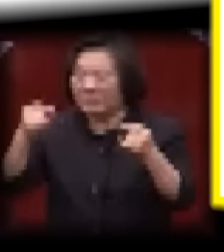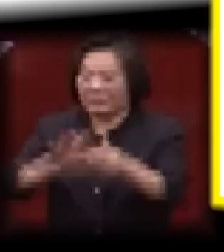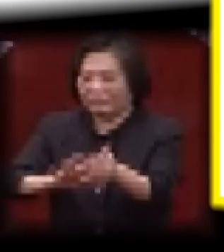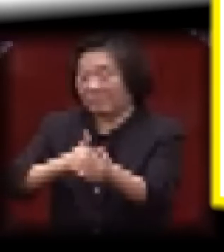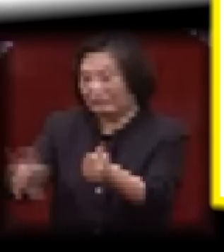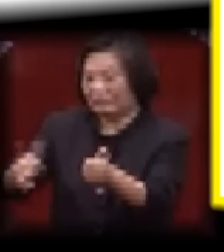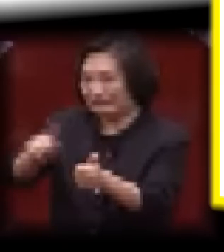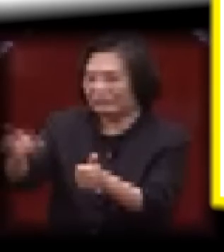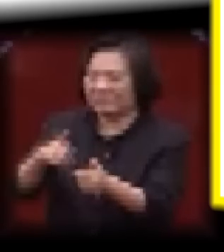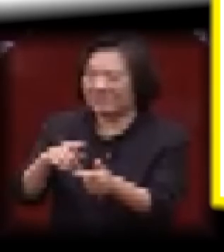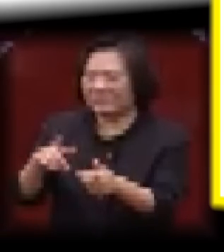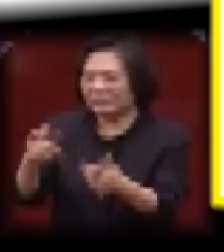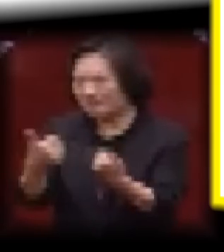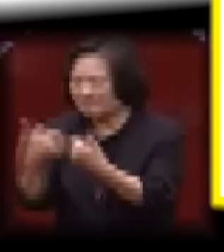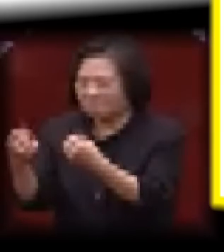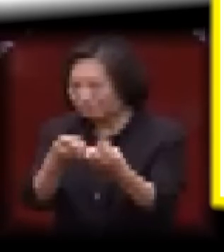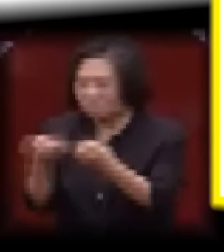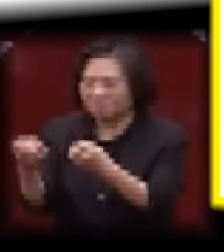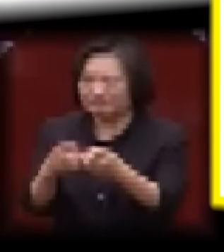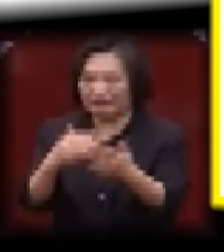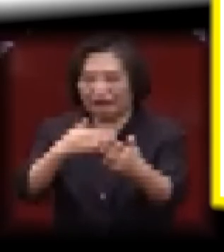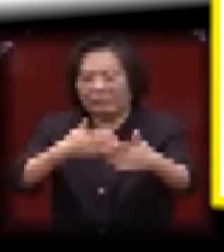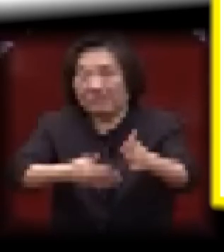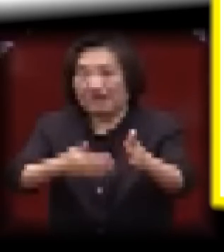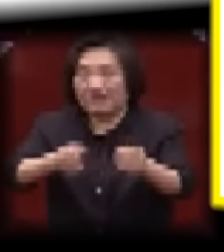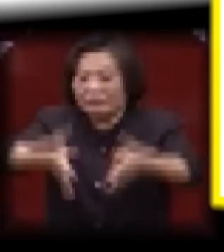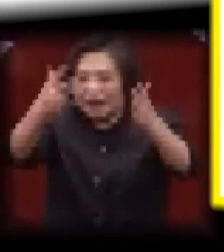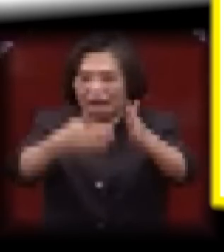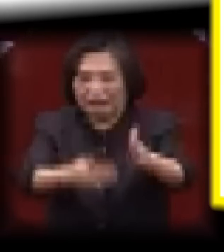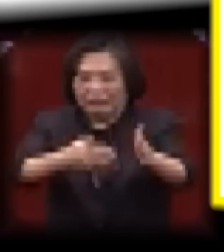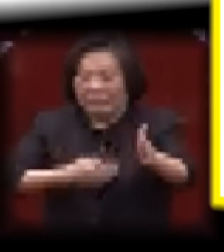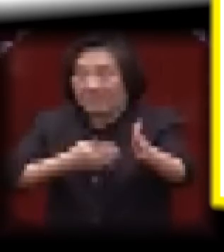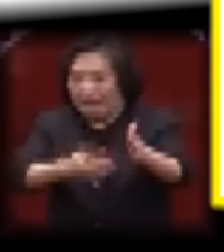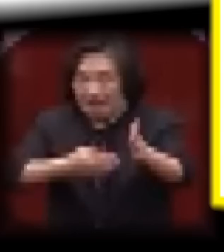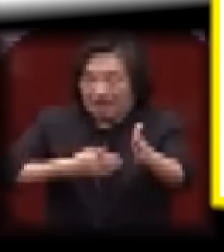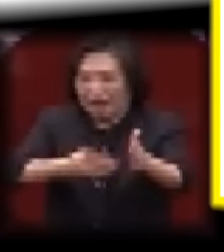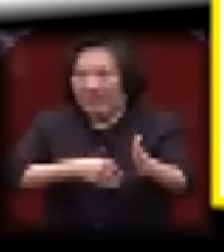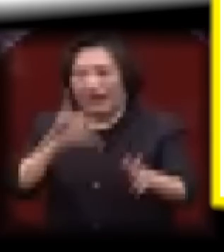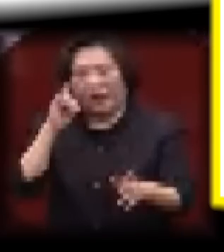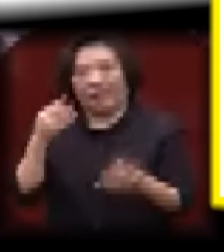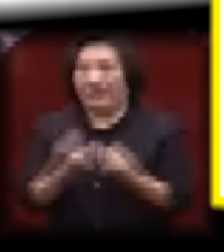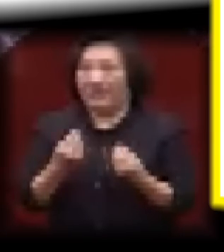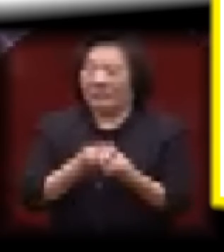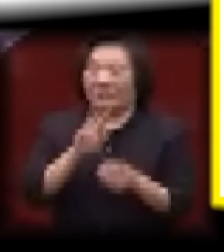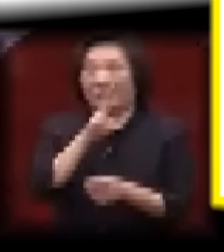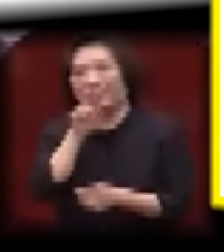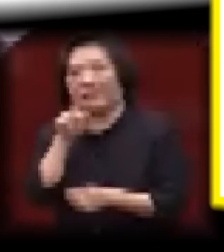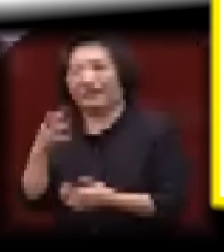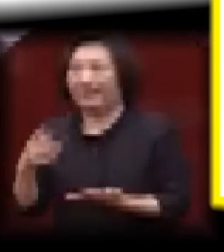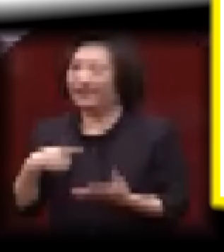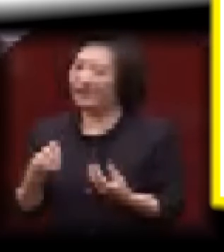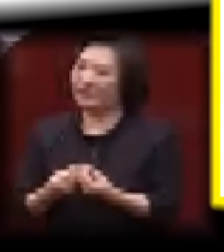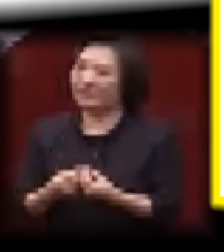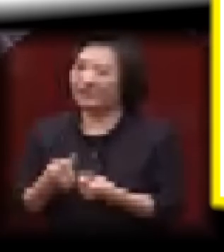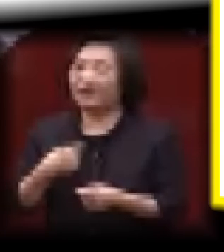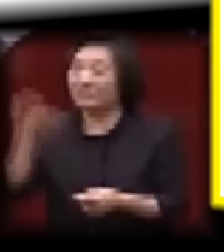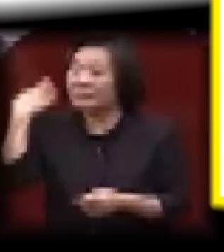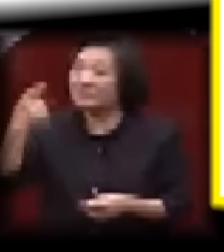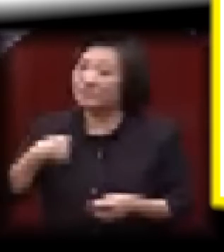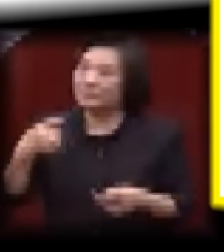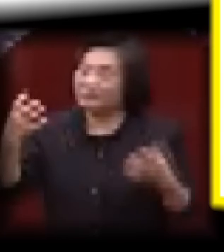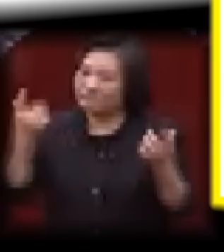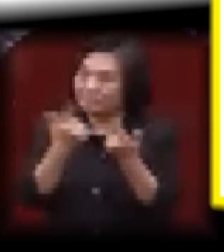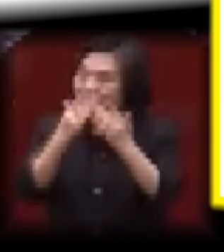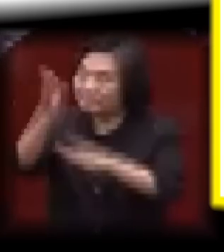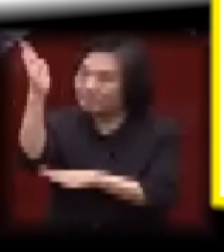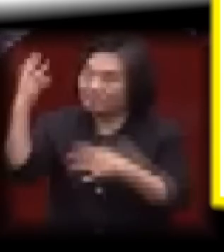量权太大了，然后容奖变来变去，你知道，让他很难作业。所以事实上，从在我们第一个任期就一直在把这个容积奖励